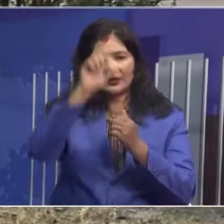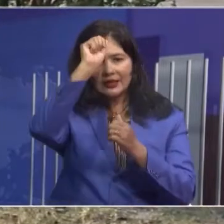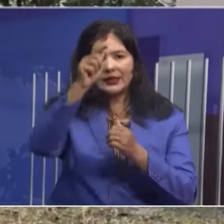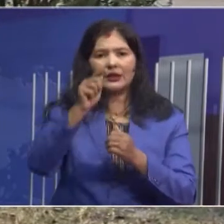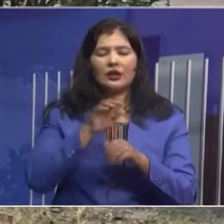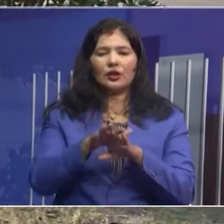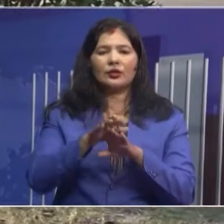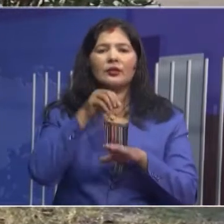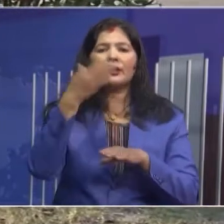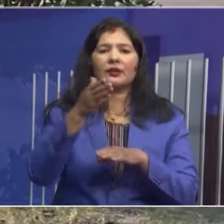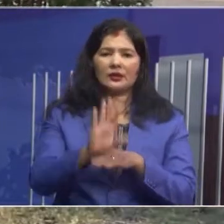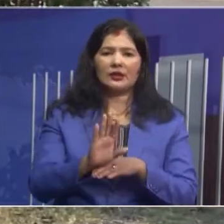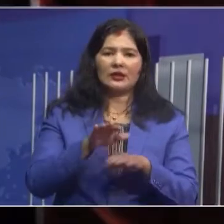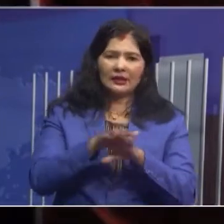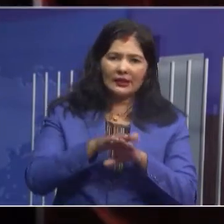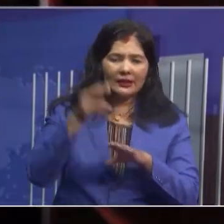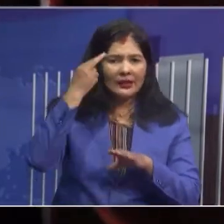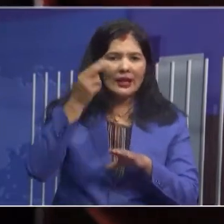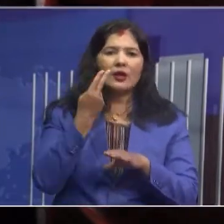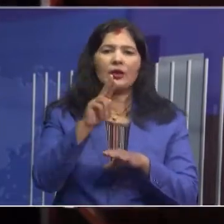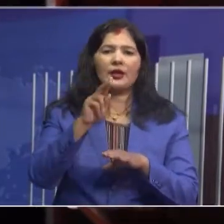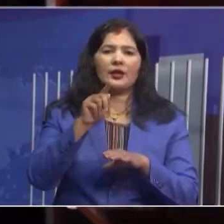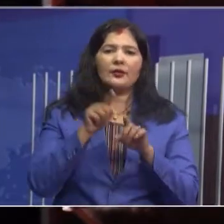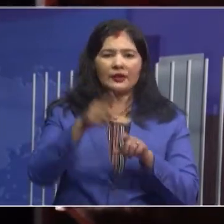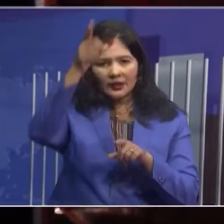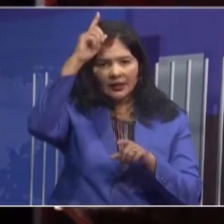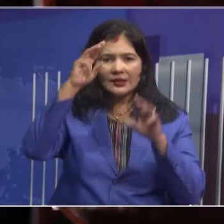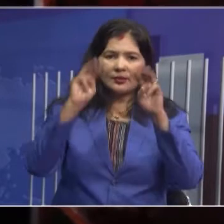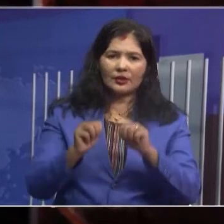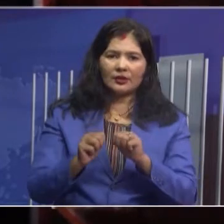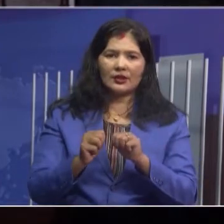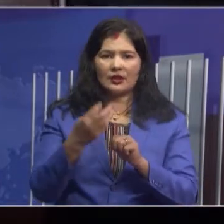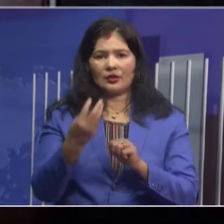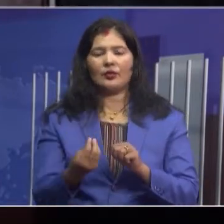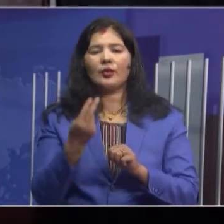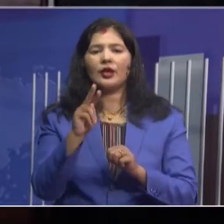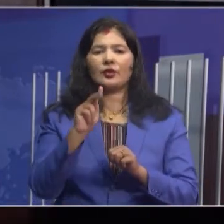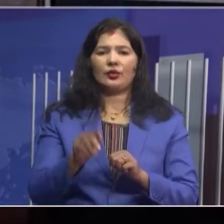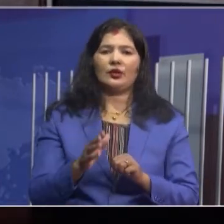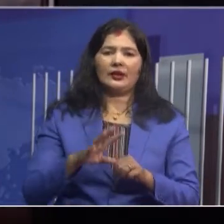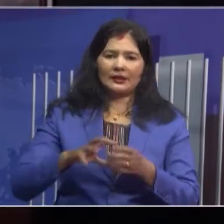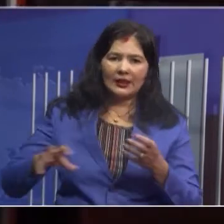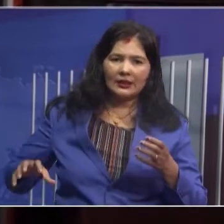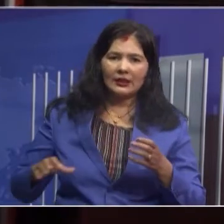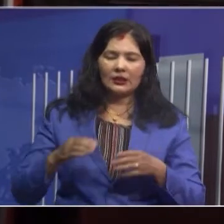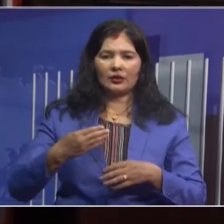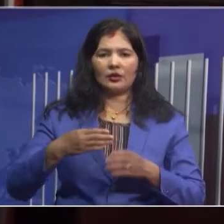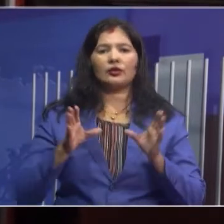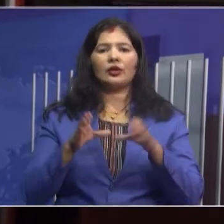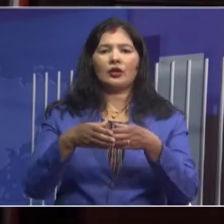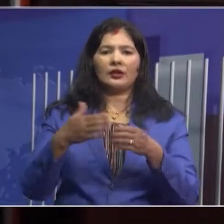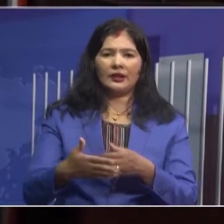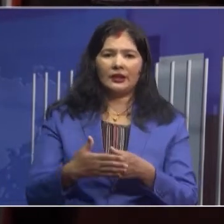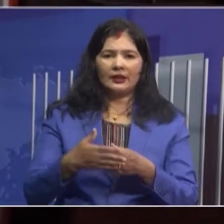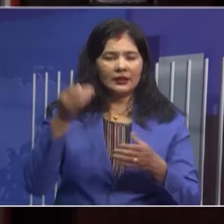पार्कको सुन्दरताका बारेमा धेरैलाई थाहा भए पनि यसको ऐतिहासिक महत्व ओझेलमा परिरहेकोले स्थानीय तहले यसमा ध्यान दिनुपर्ने स्थानीय